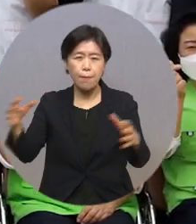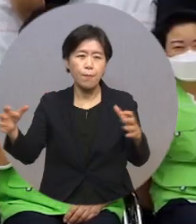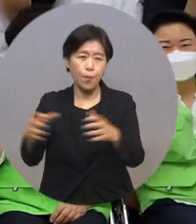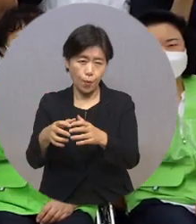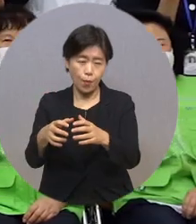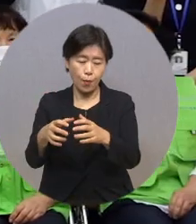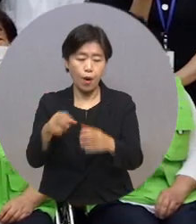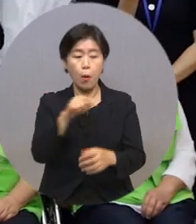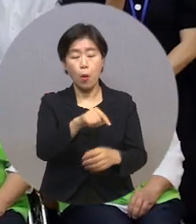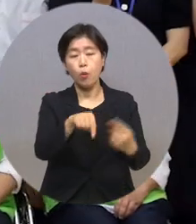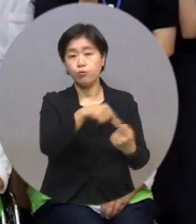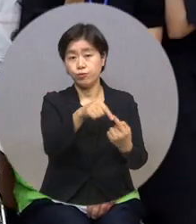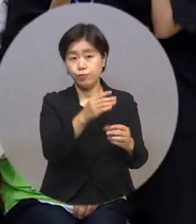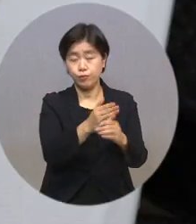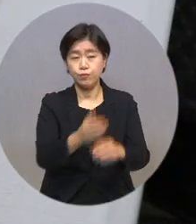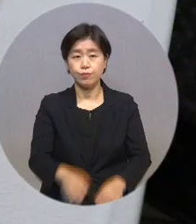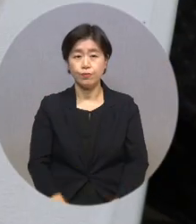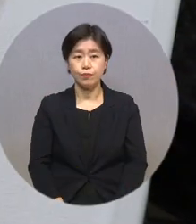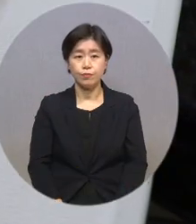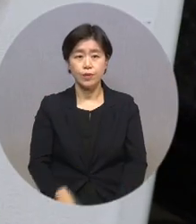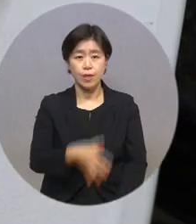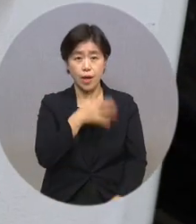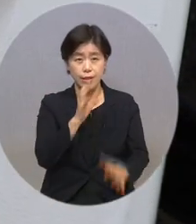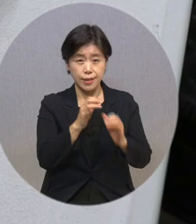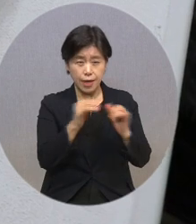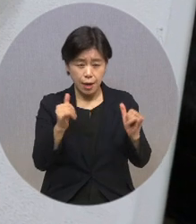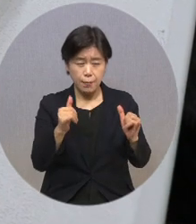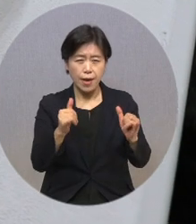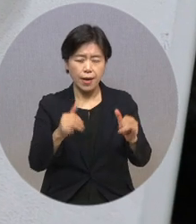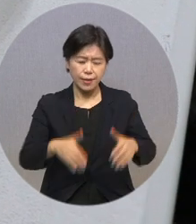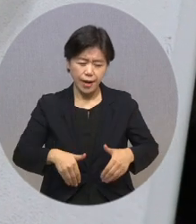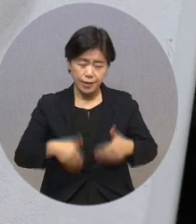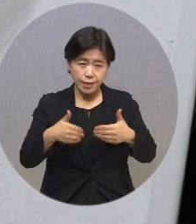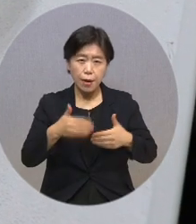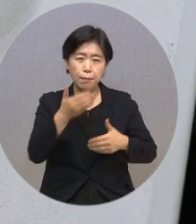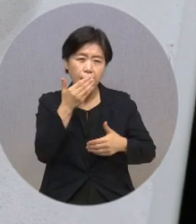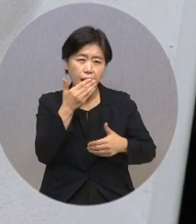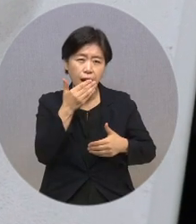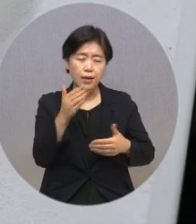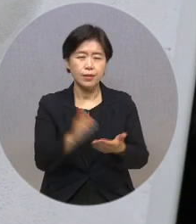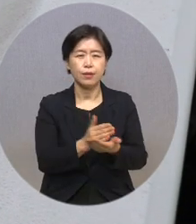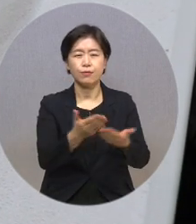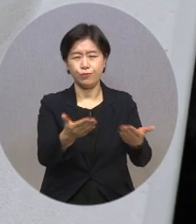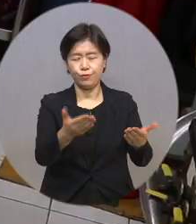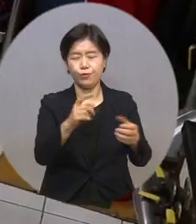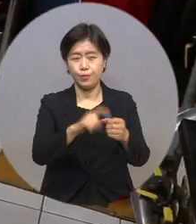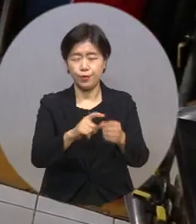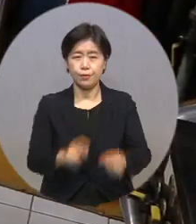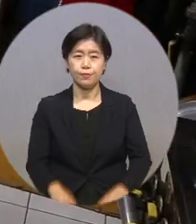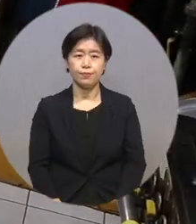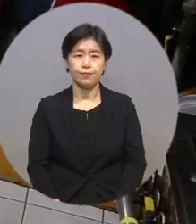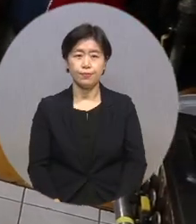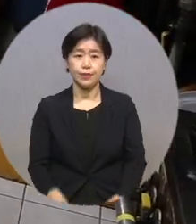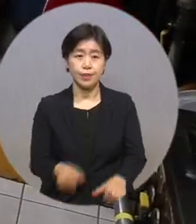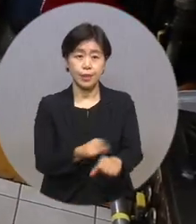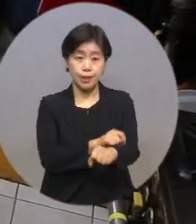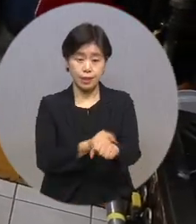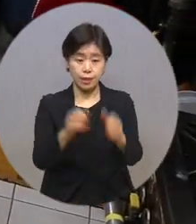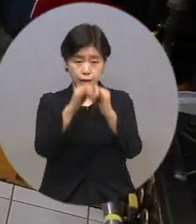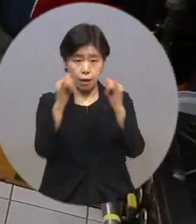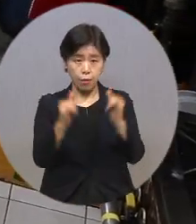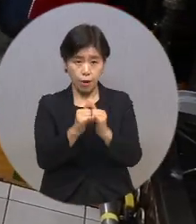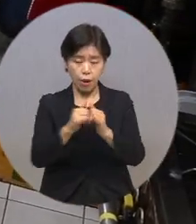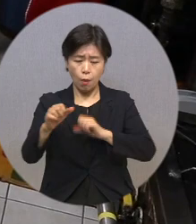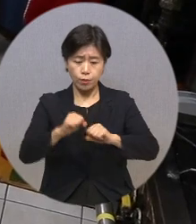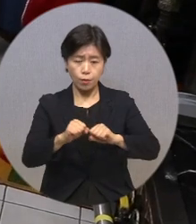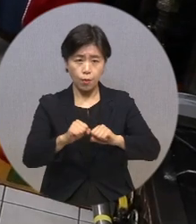배달 사업은 어르신들에게 집 밖과 같은 따뜻한 식사를 제공하고 있습니다. 특히 사회활동 참여를